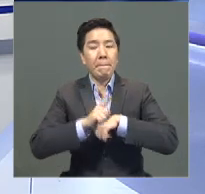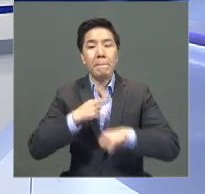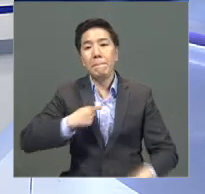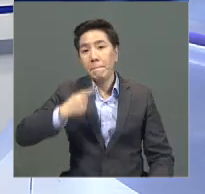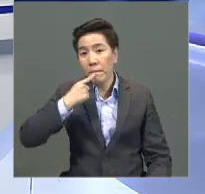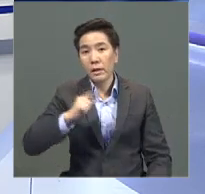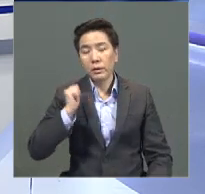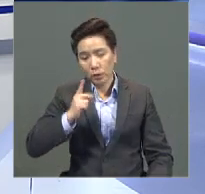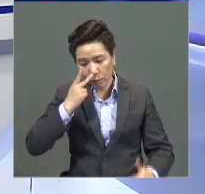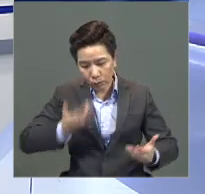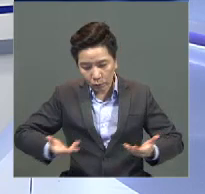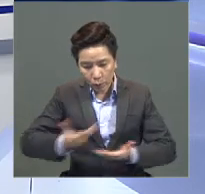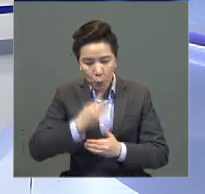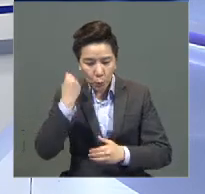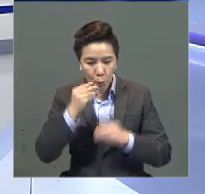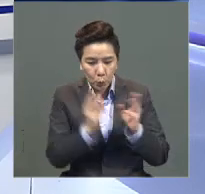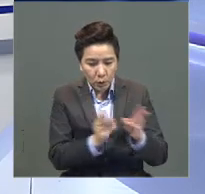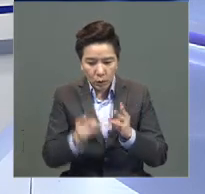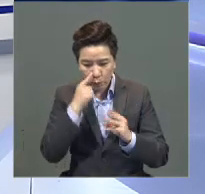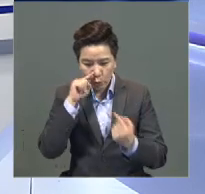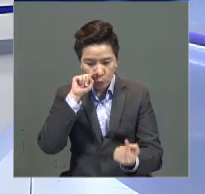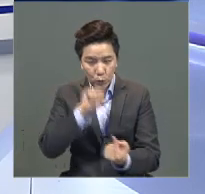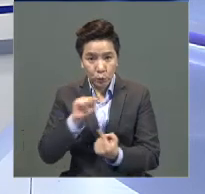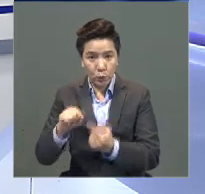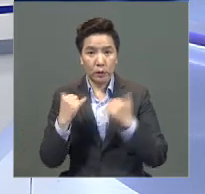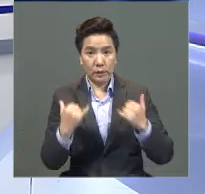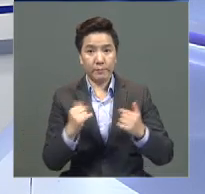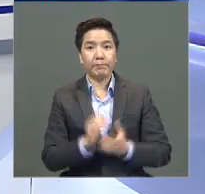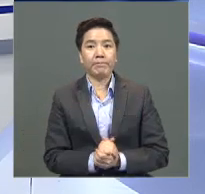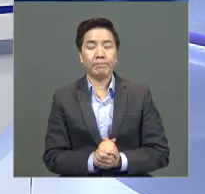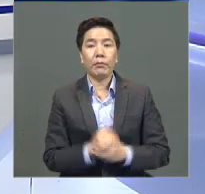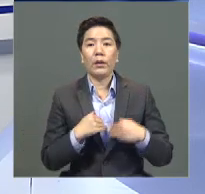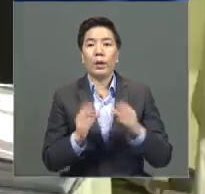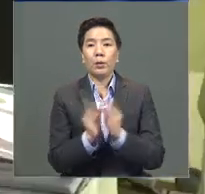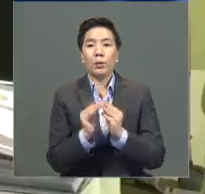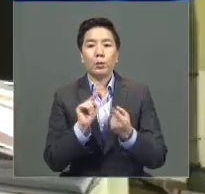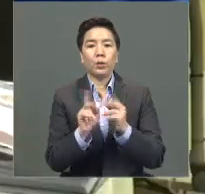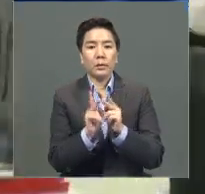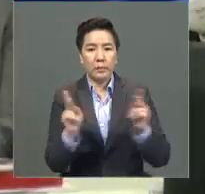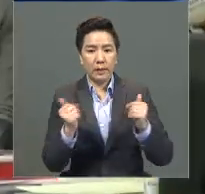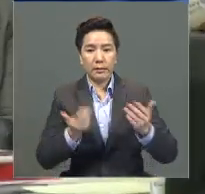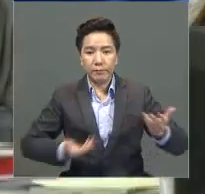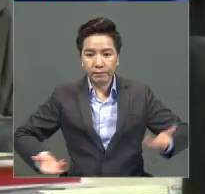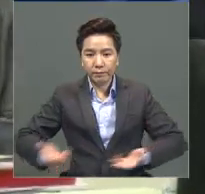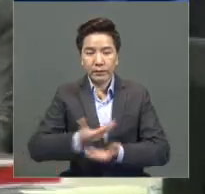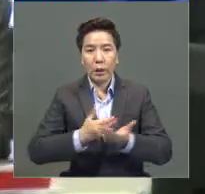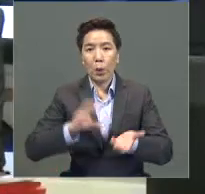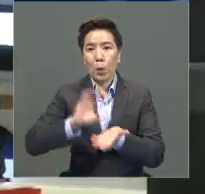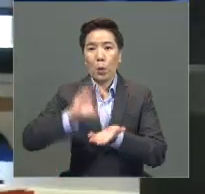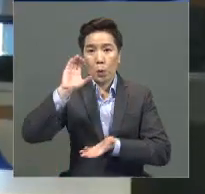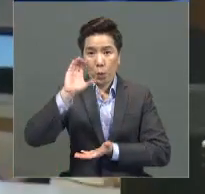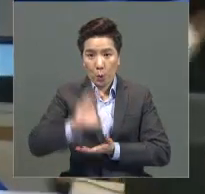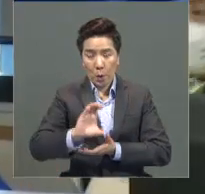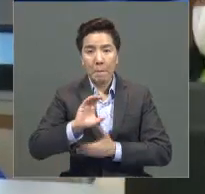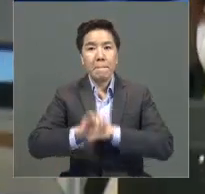เองย้ำครับก็ต้องพิจารณาทุกมิติและพิจารณาตามความเหมาะสมนะครับการประชุมกรรมาธิการวิสามัญพิจารณาร่างงบประมาณ